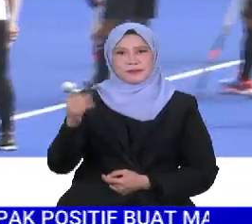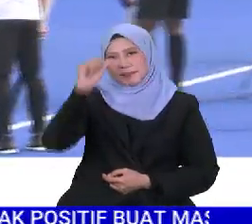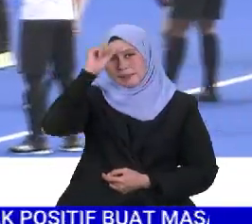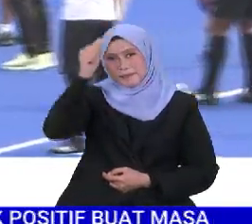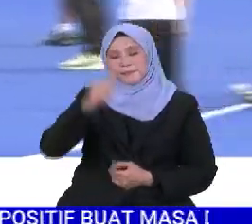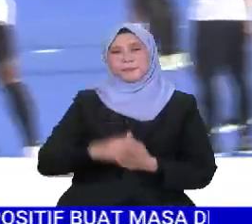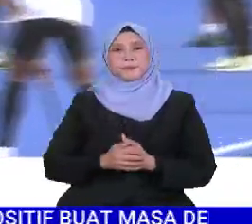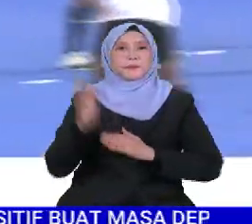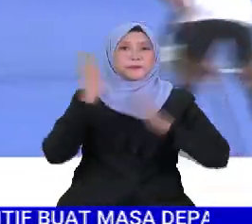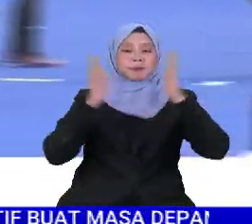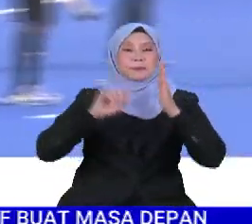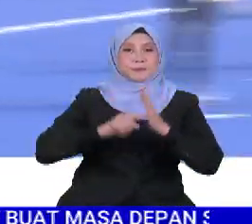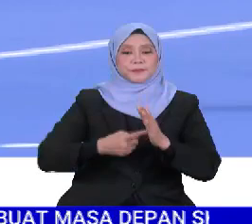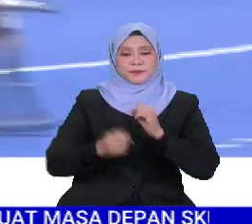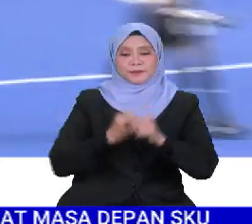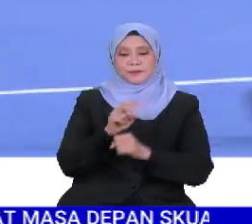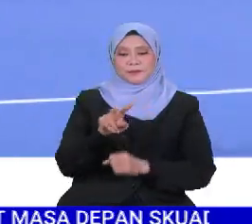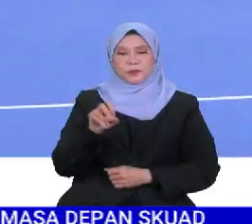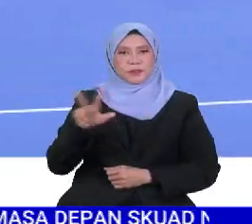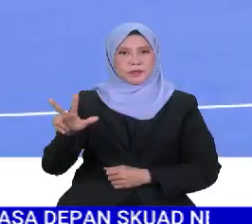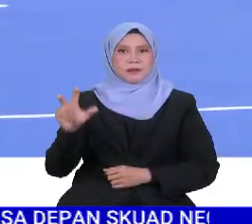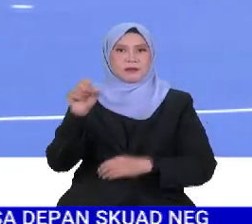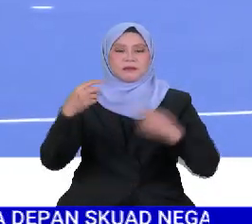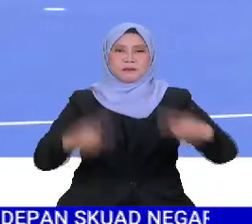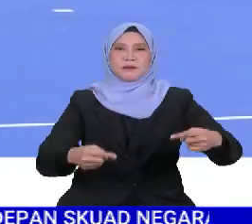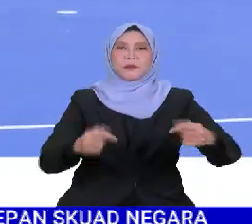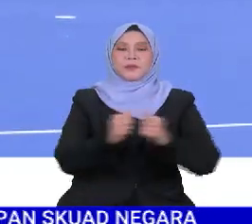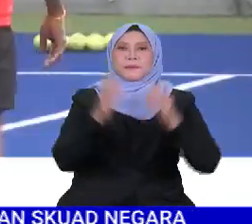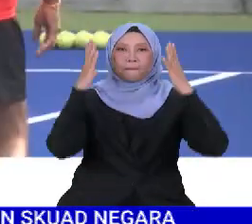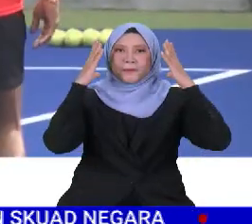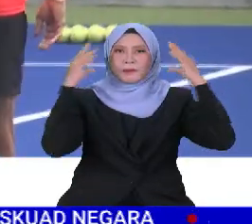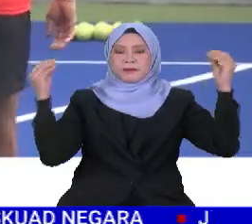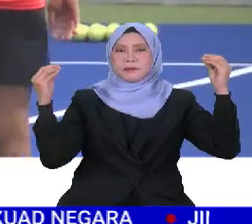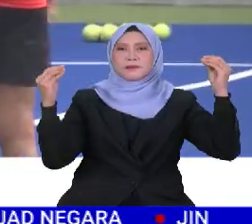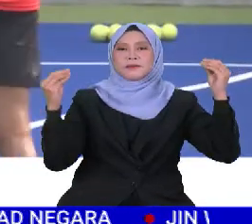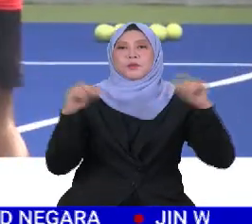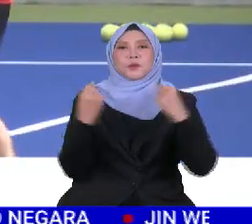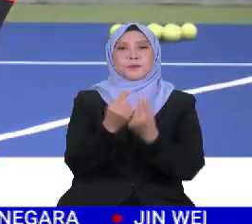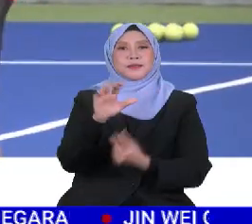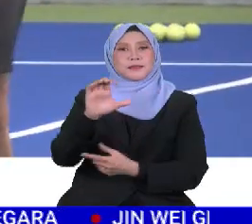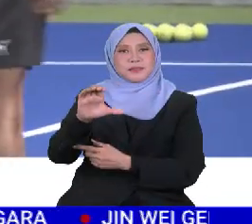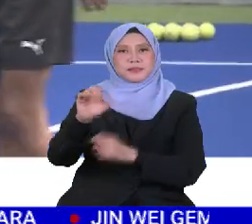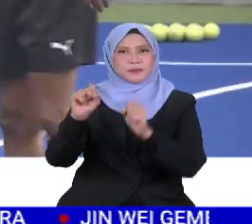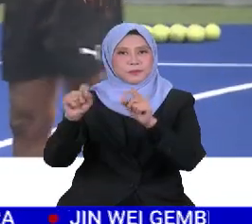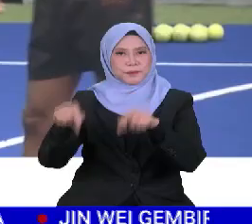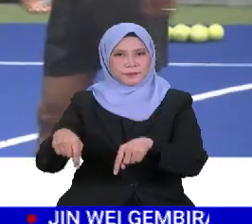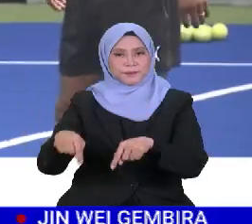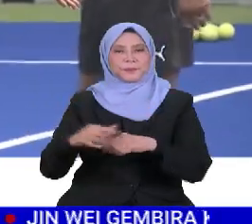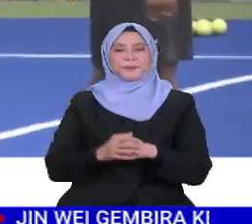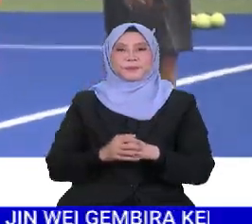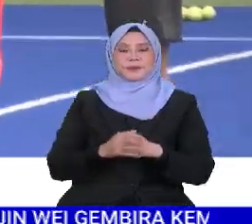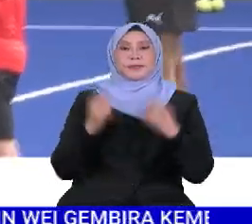Malaysia dijadual memulakan aksi pertama Piala Dunia 2023 menentang juara tiga kali Belanda pada aksi pembukaan Kumpulan C Sabtu ini.